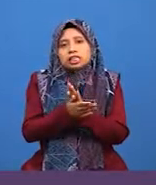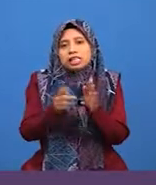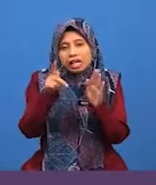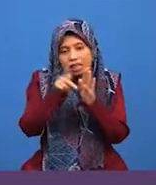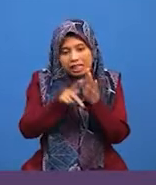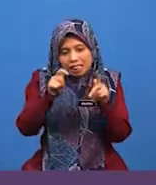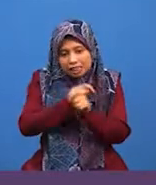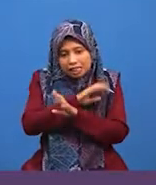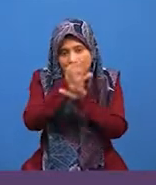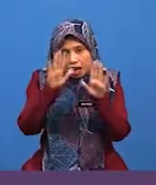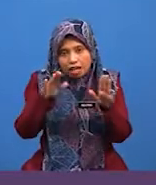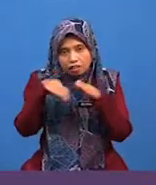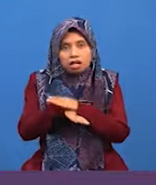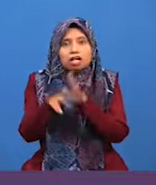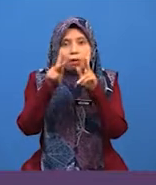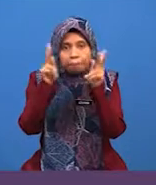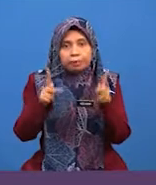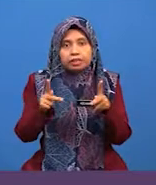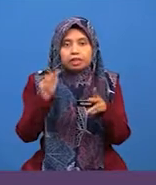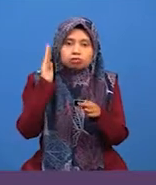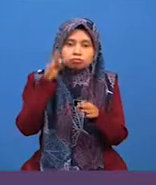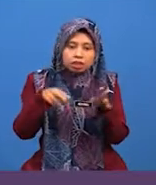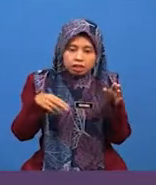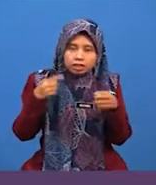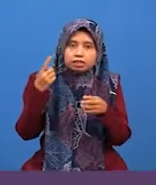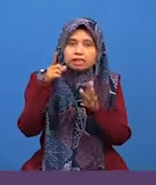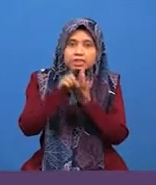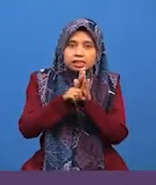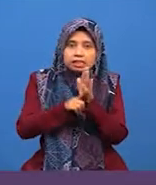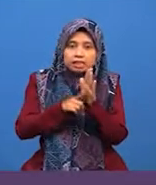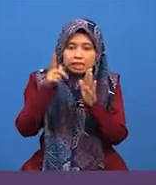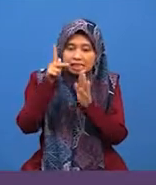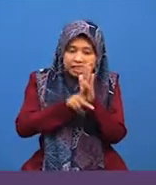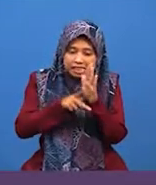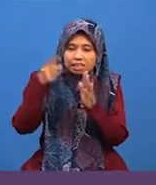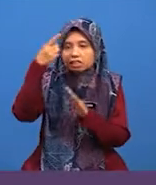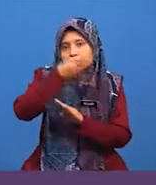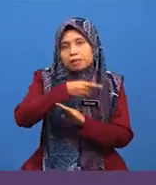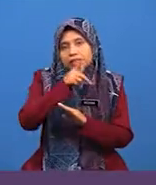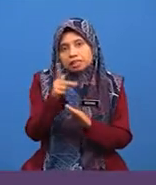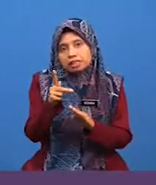keterangan dalam predikat akan dikedepankan menjadi